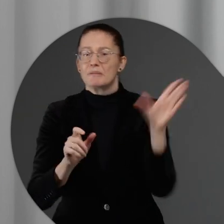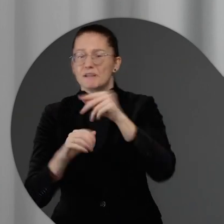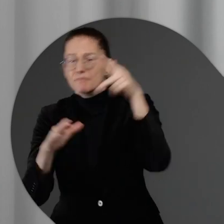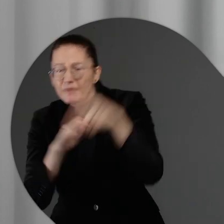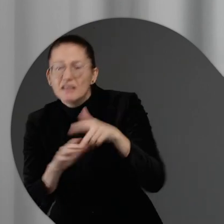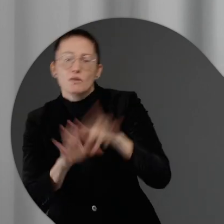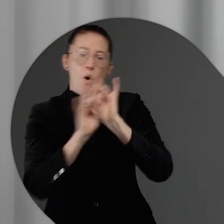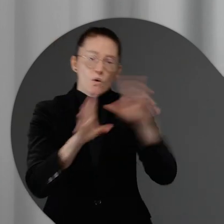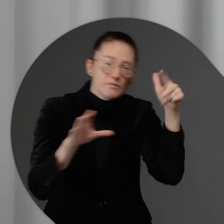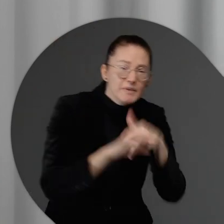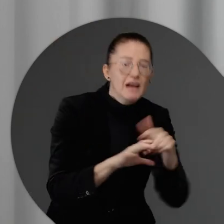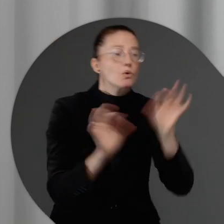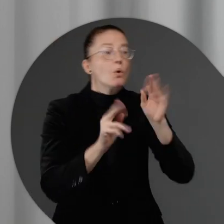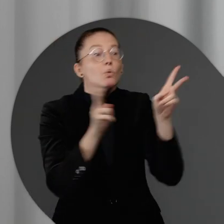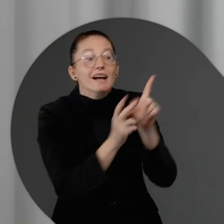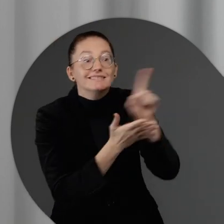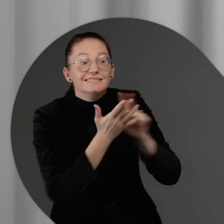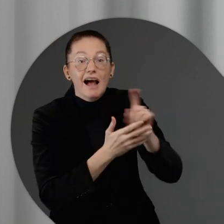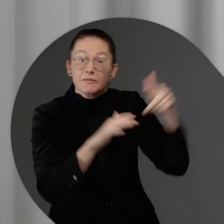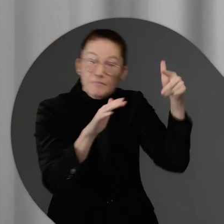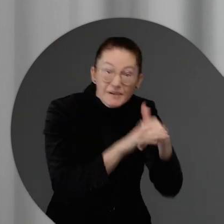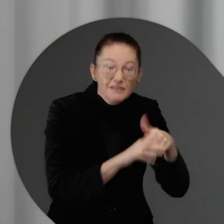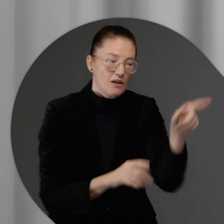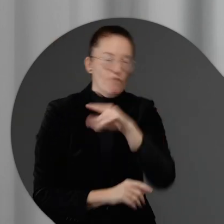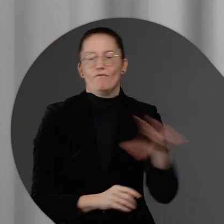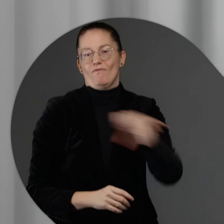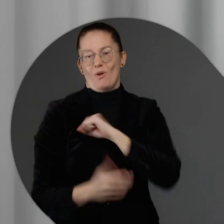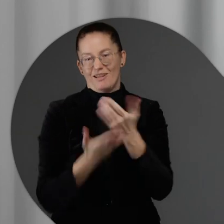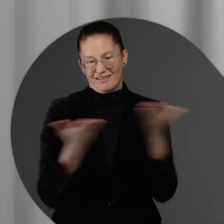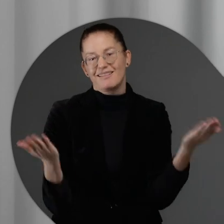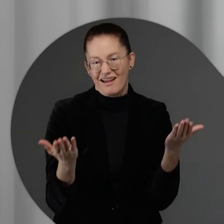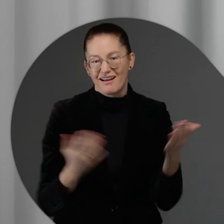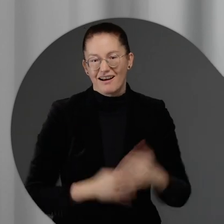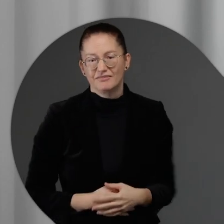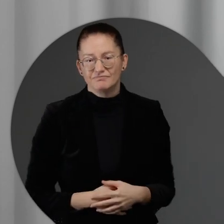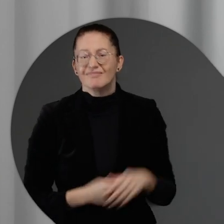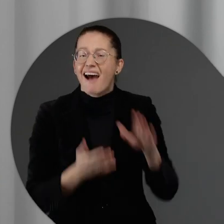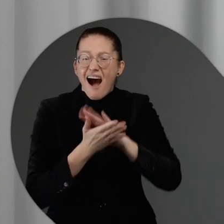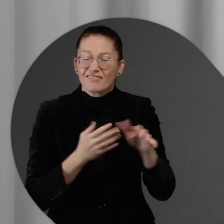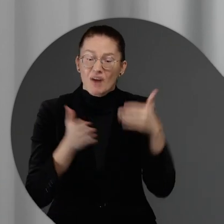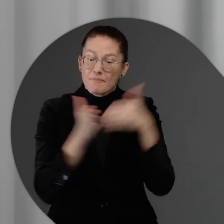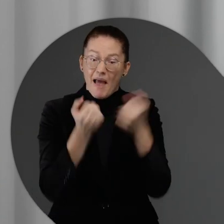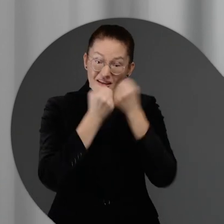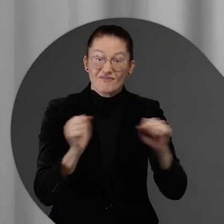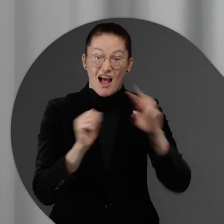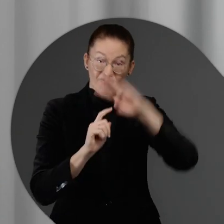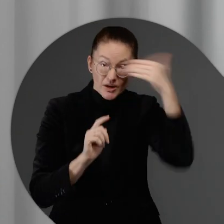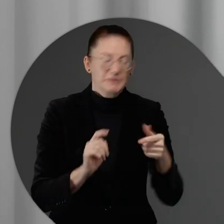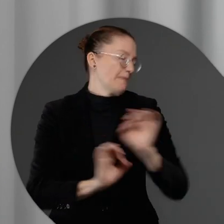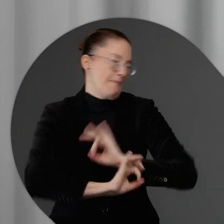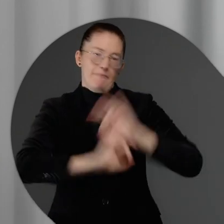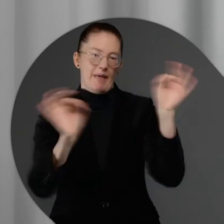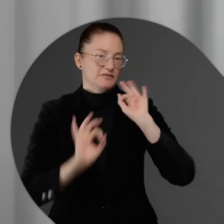Menschen, für Menschen mit Behinderungen, für Menschen ohne Behinderungen, für Menschen mit temporären Behinderungen. Einfach für uns alle